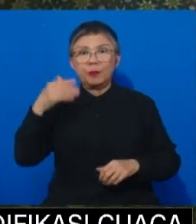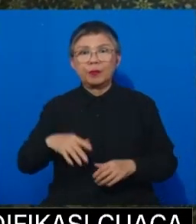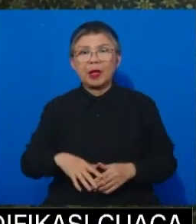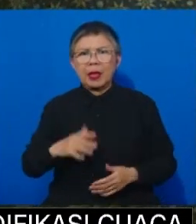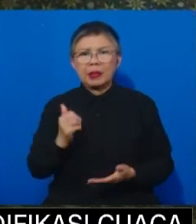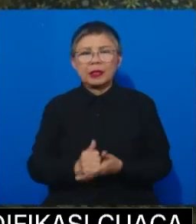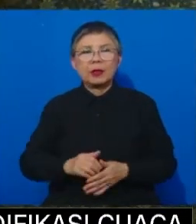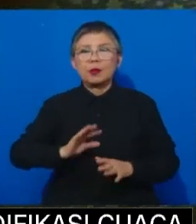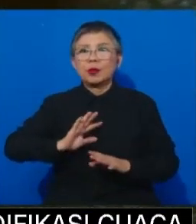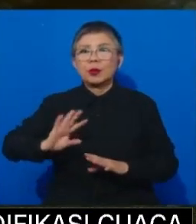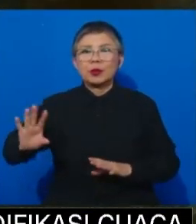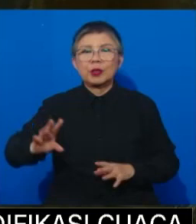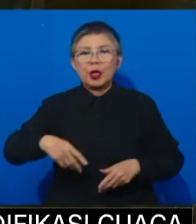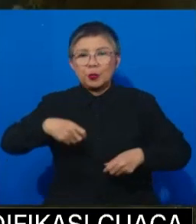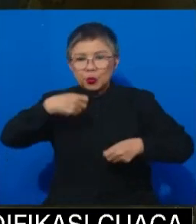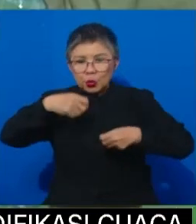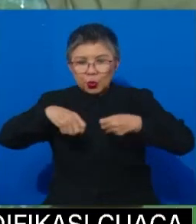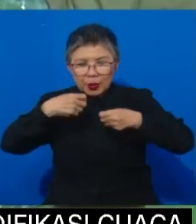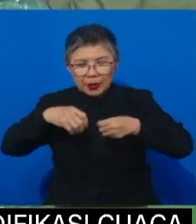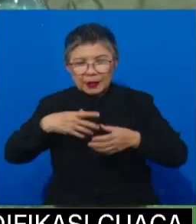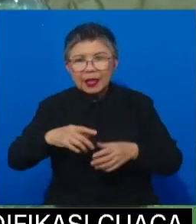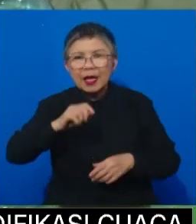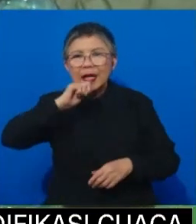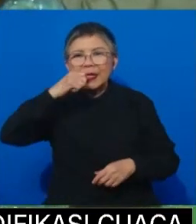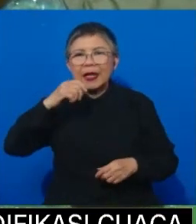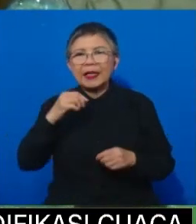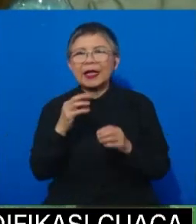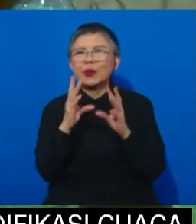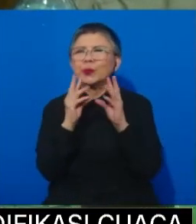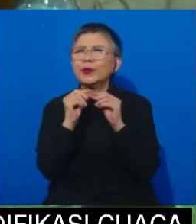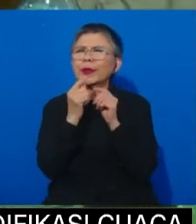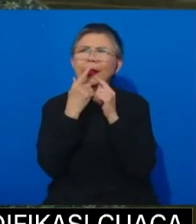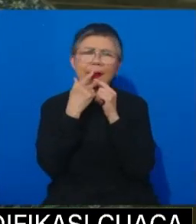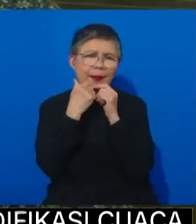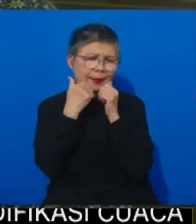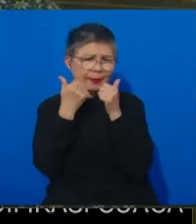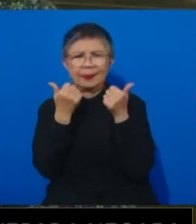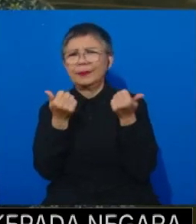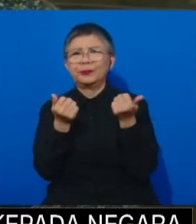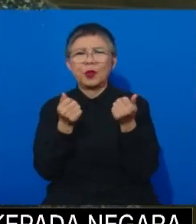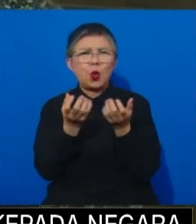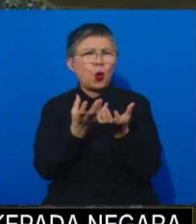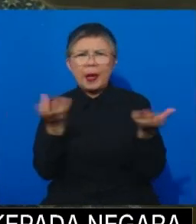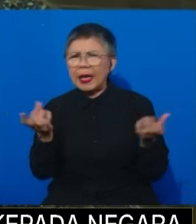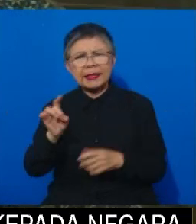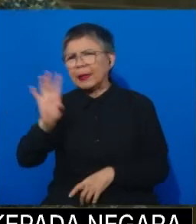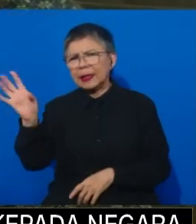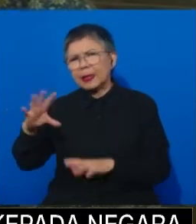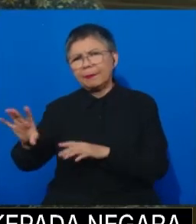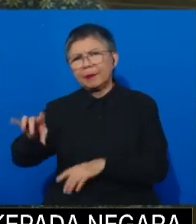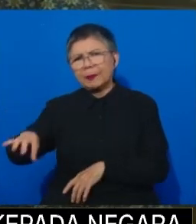mampu menolak hangatnya kuah sop berempah dengan rasa daging yang menggoyang lidah. Iya, beda banget dari yang lain sih.